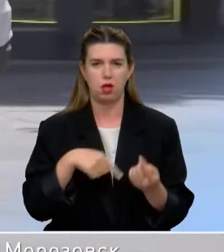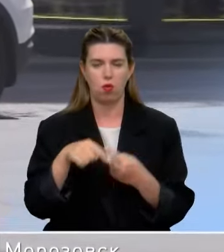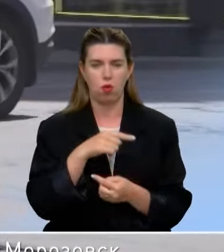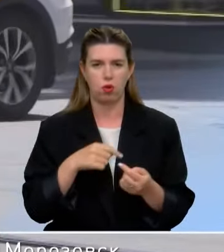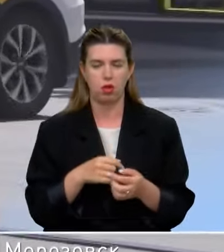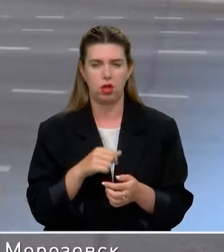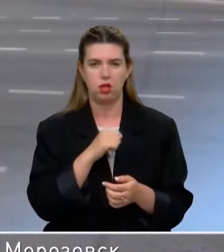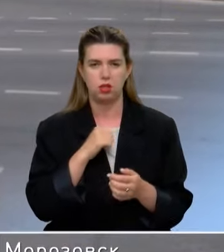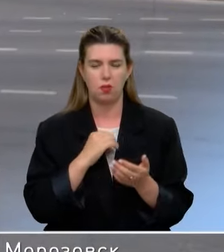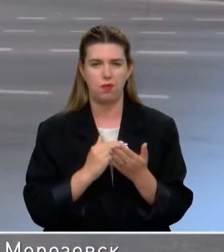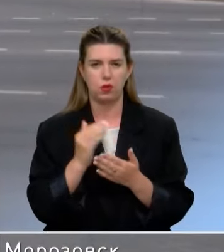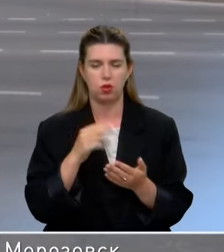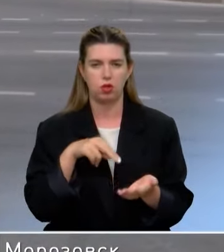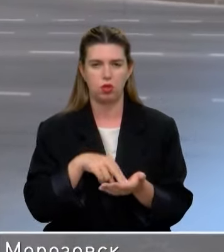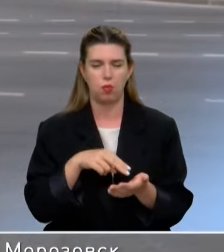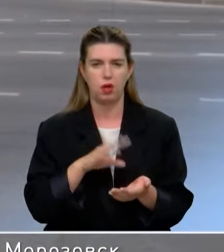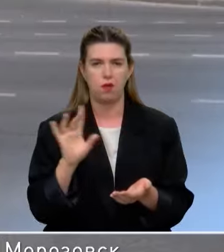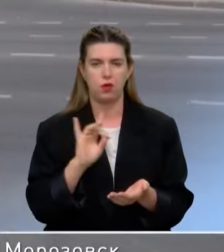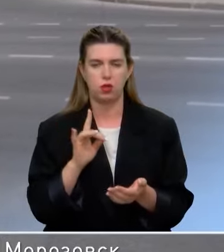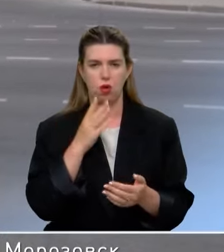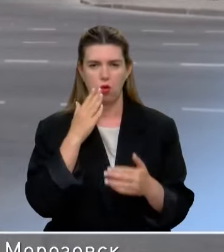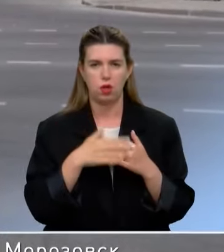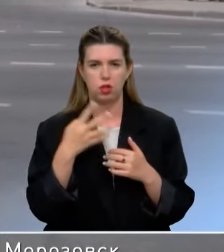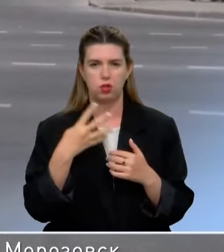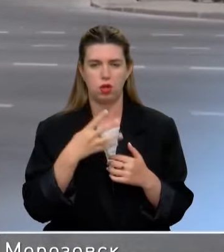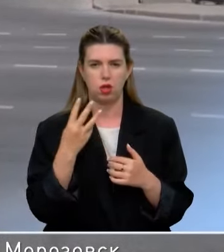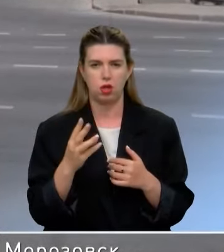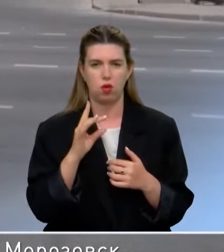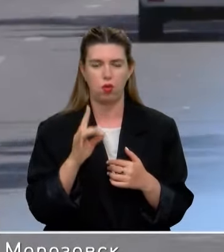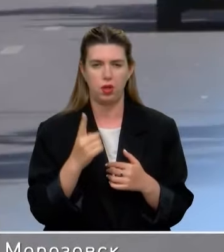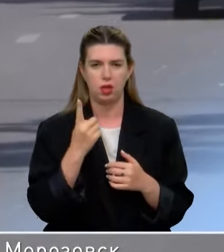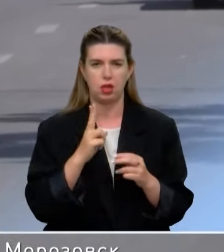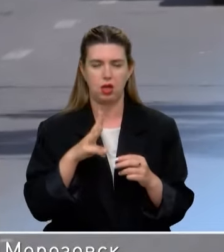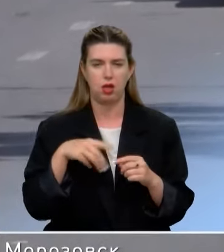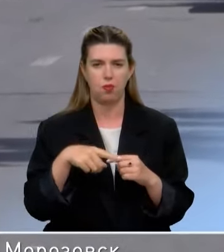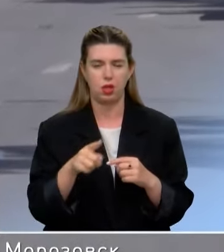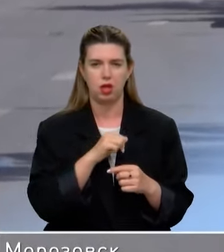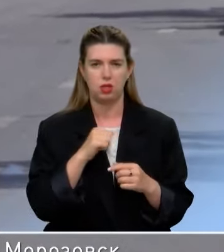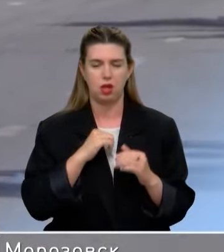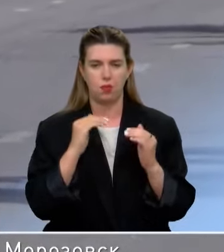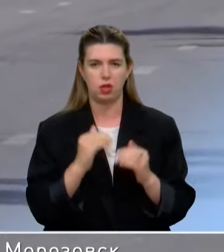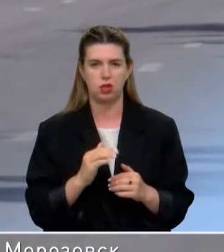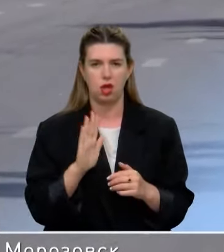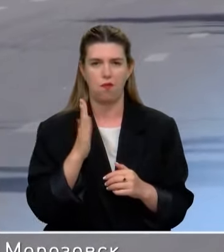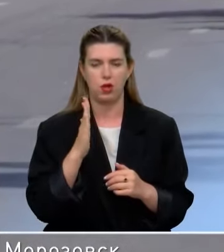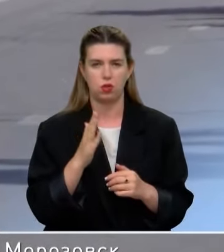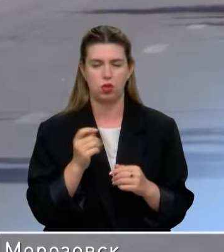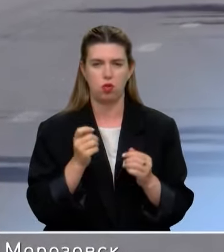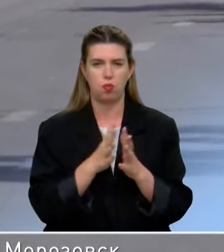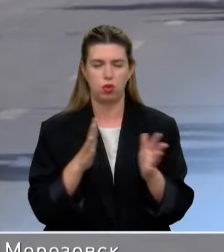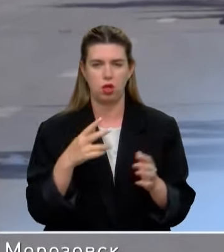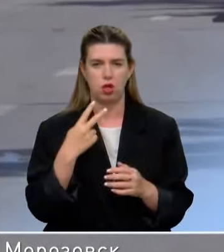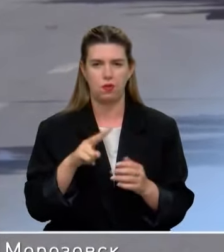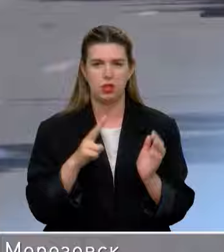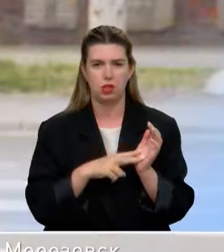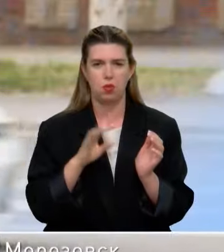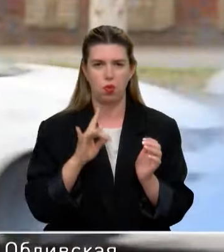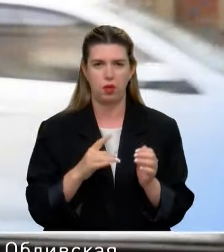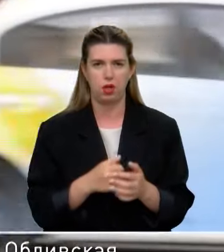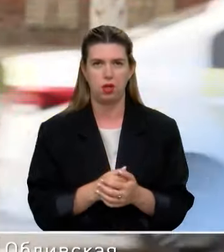округу самый высокий ценник в Ростове около 43 руб за километр А самый низкий в Волгодонске чуть больше 27